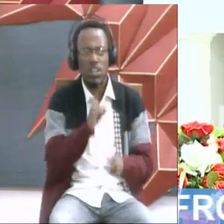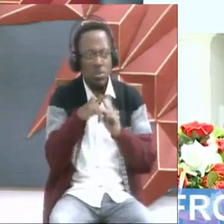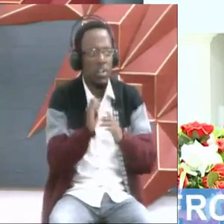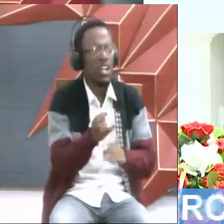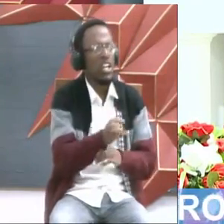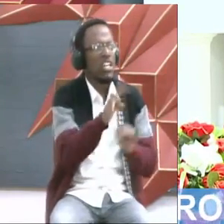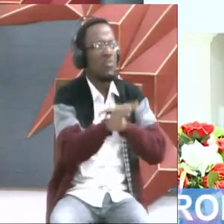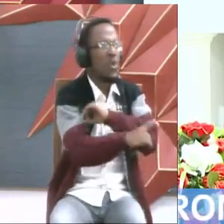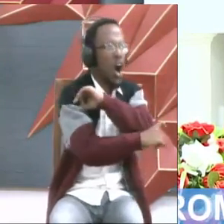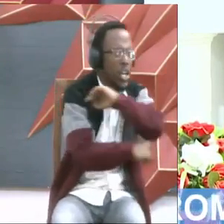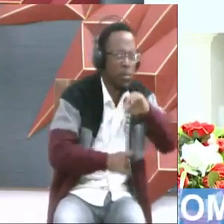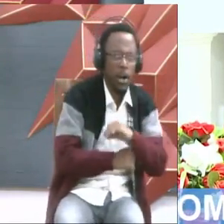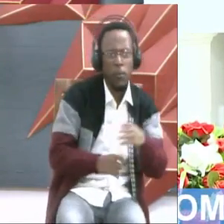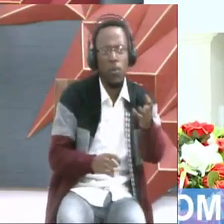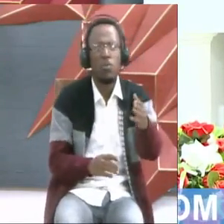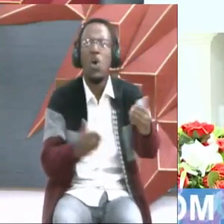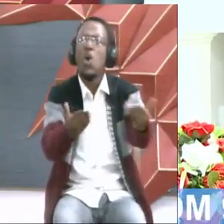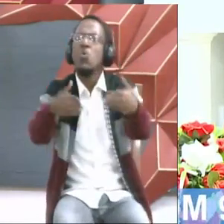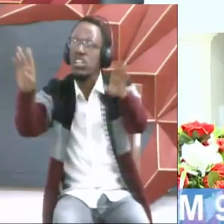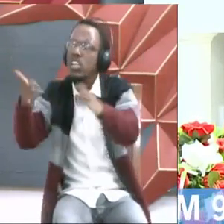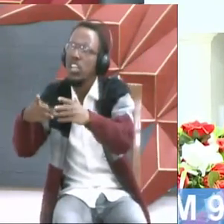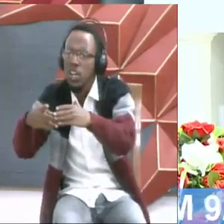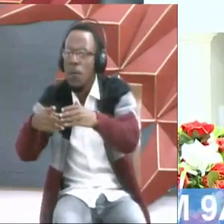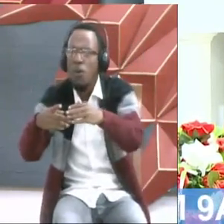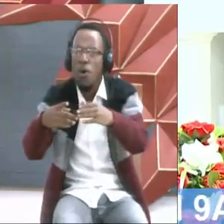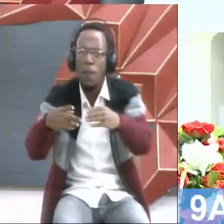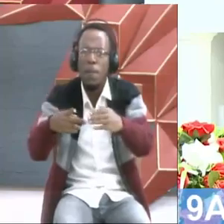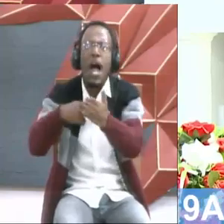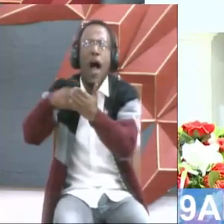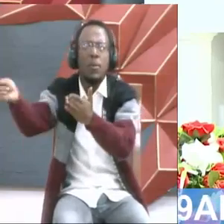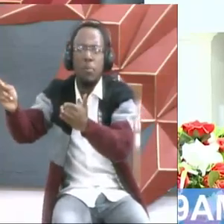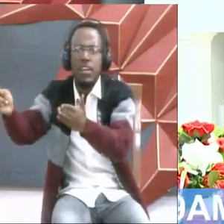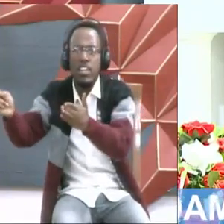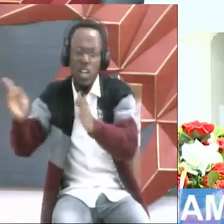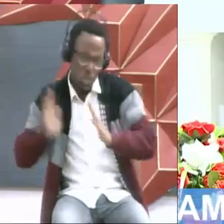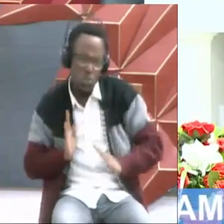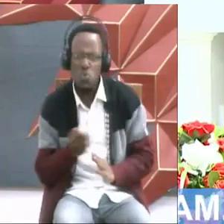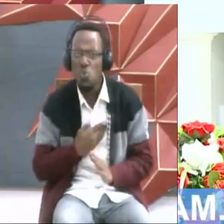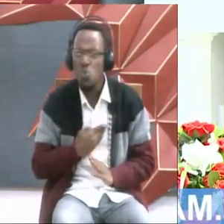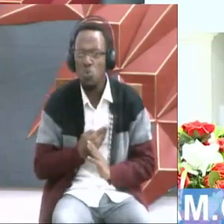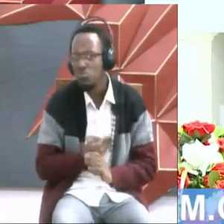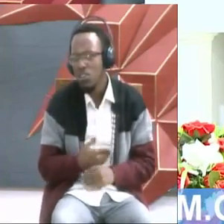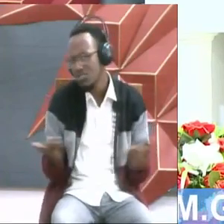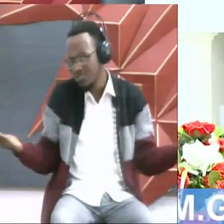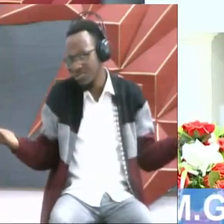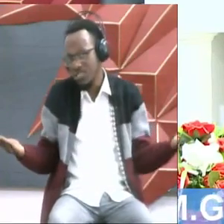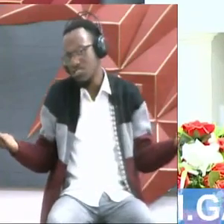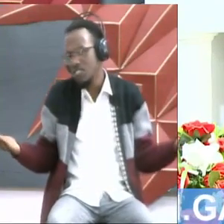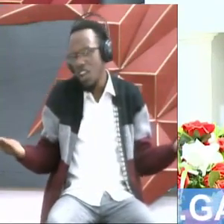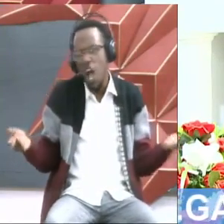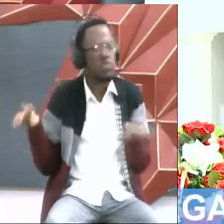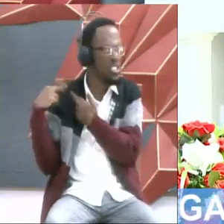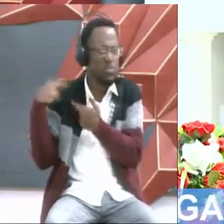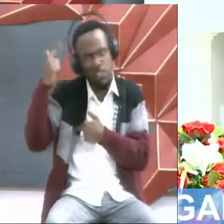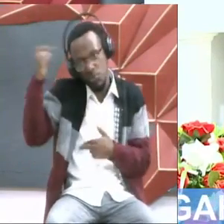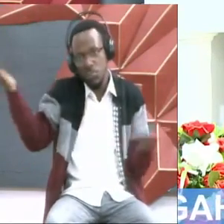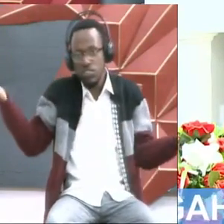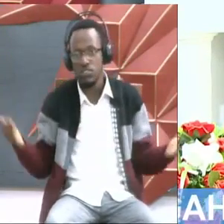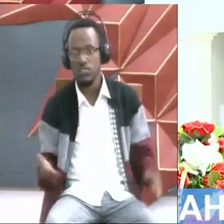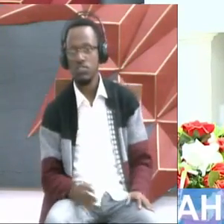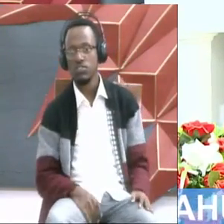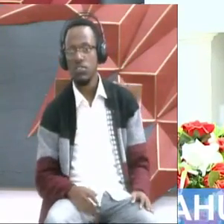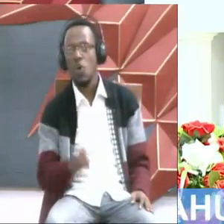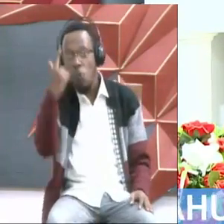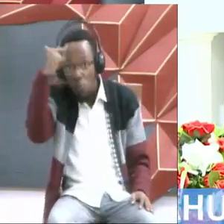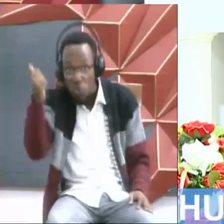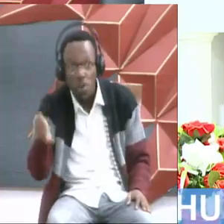nagenda asubize ibyo yibye tutabimenye si byose ntimushaka mubimenye